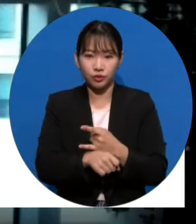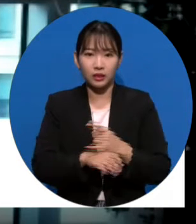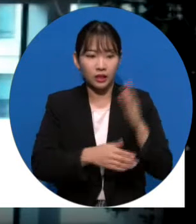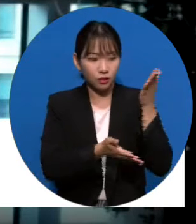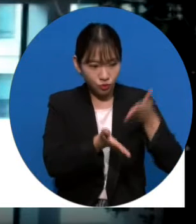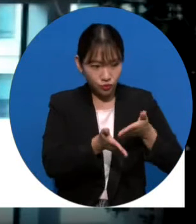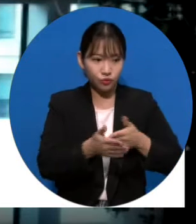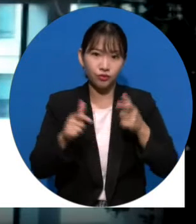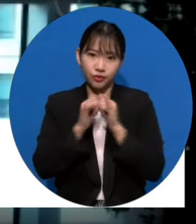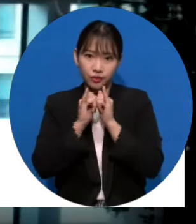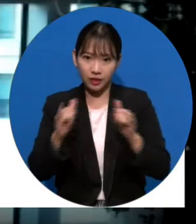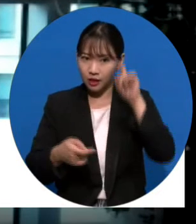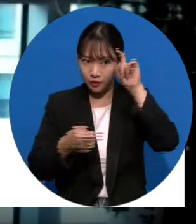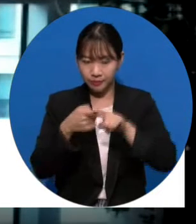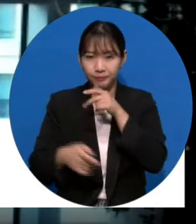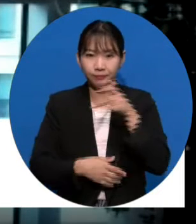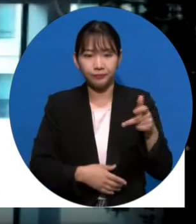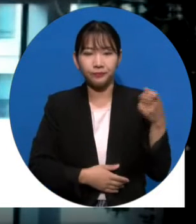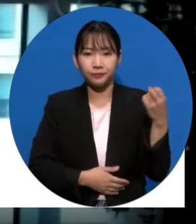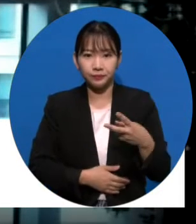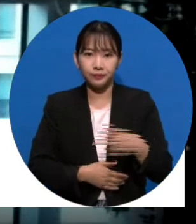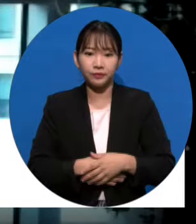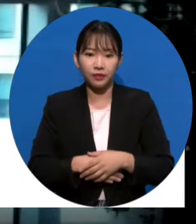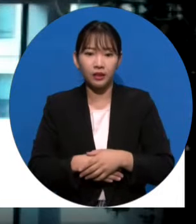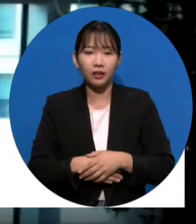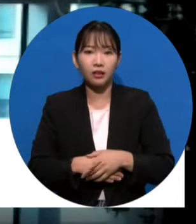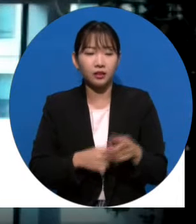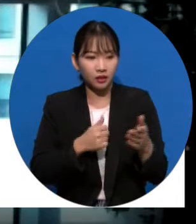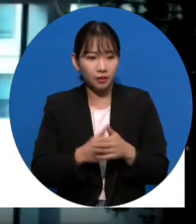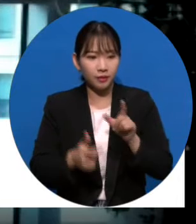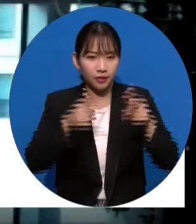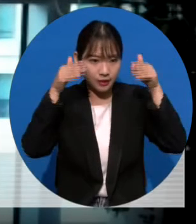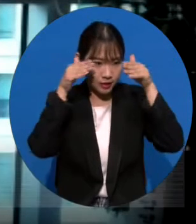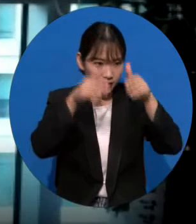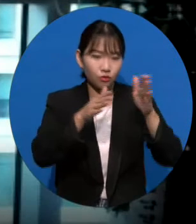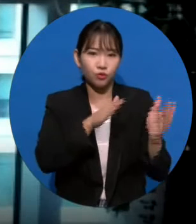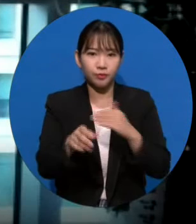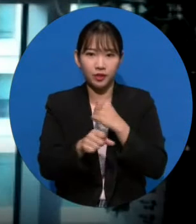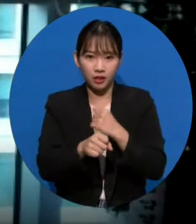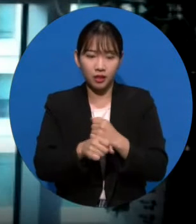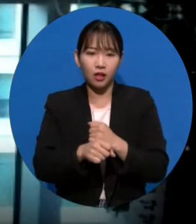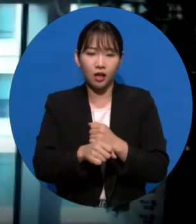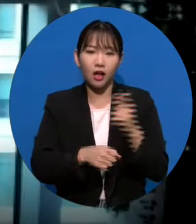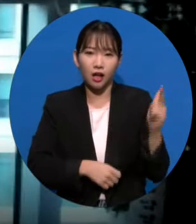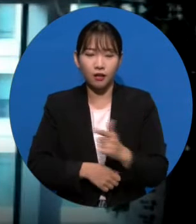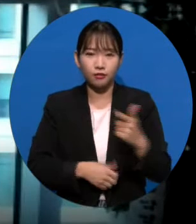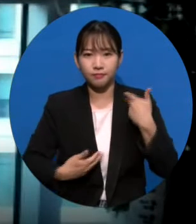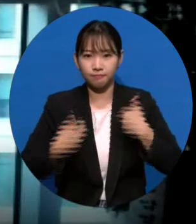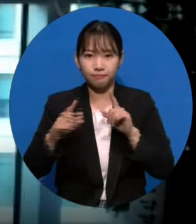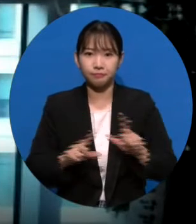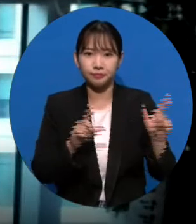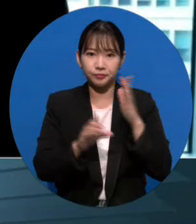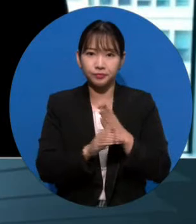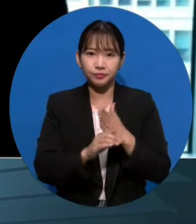지역 주민들의 관심이 높고 그런 만큼 집중적으로 준비를 해서 하루하루 바쁘게